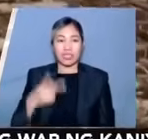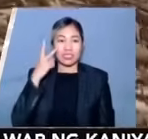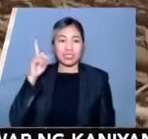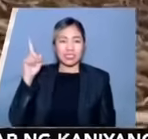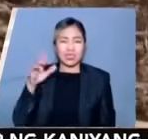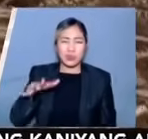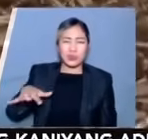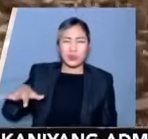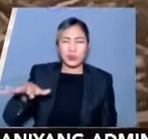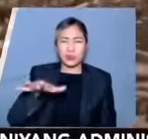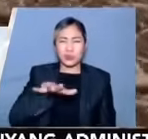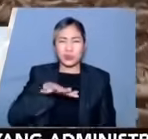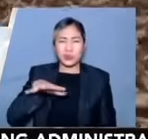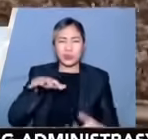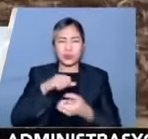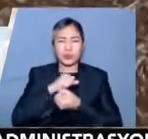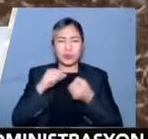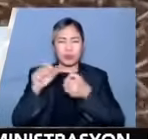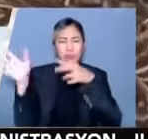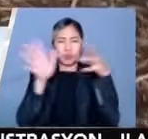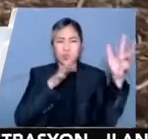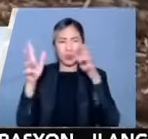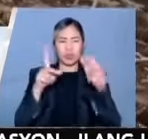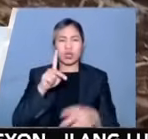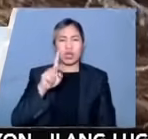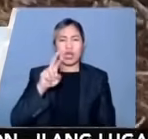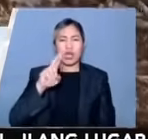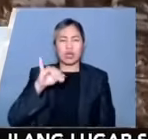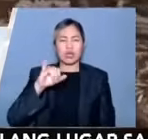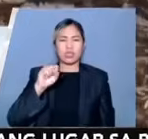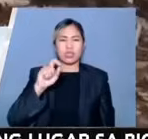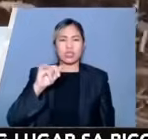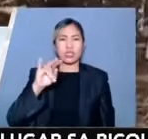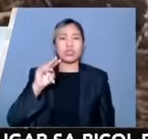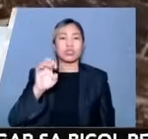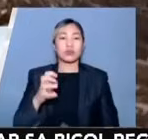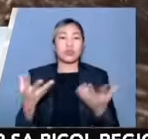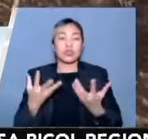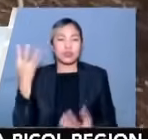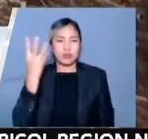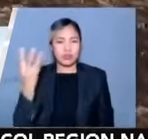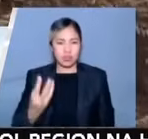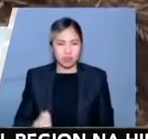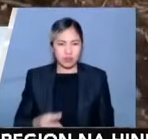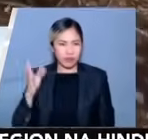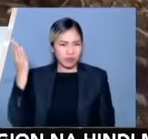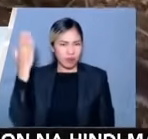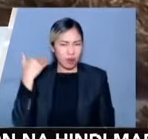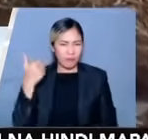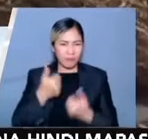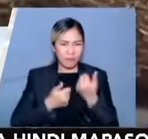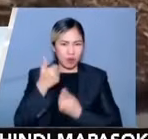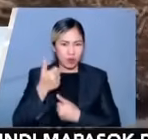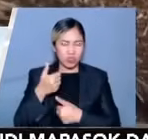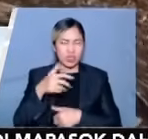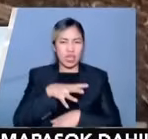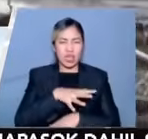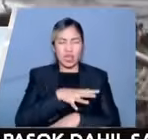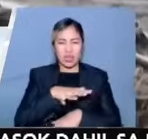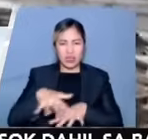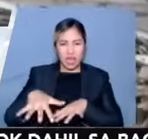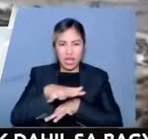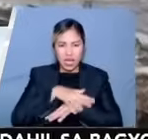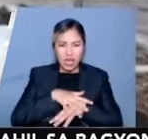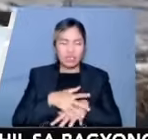idinulot ng bagyong Christine sa bayan ng aguncillo sa Batangas ang dating puro lupa at halaman puno na ngayon ng tubig at